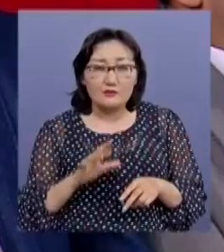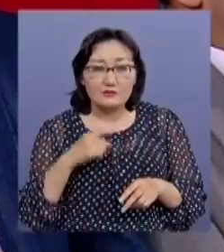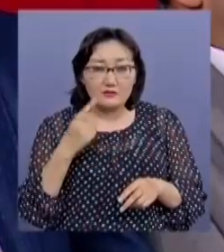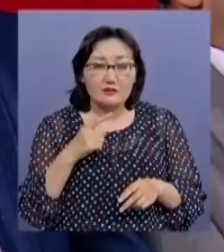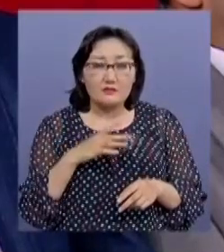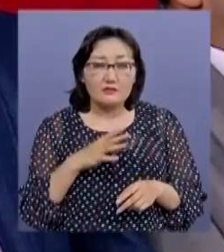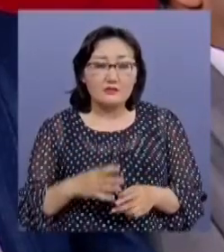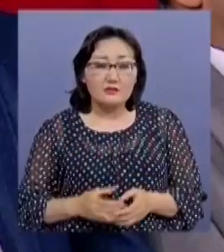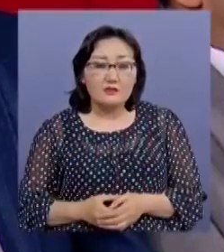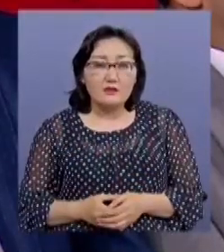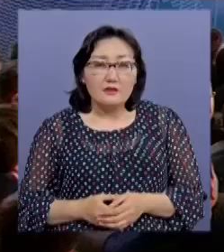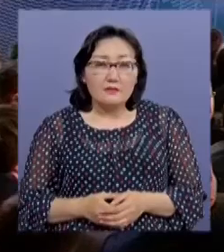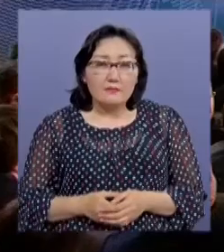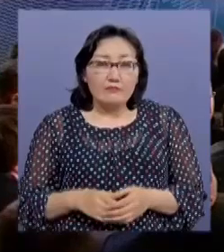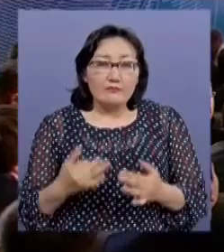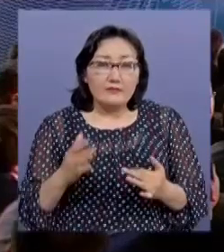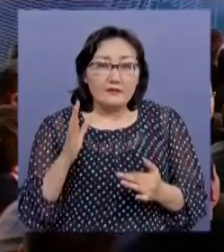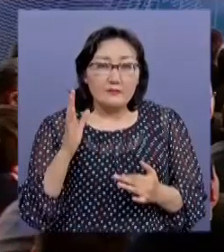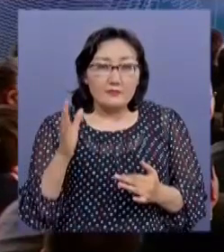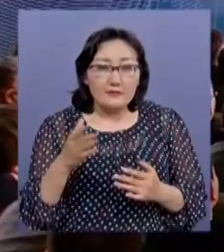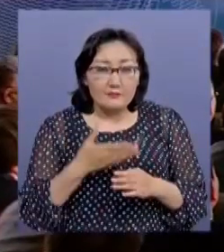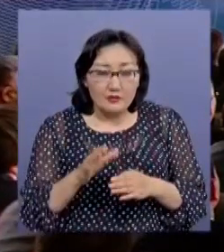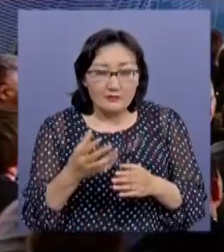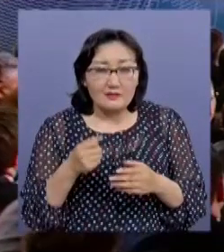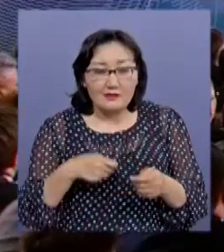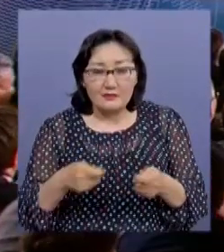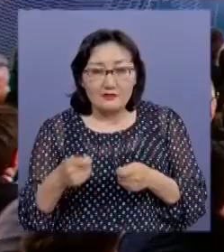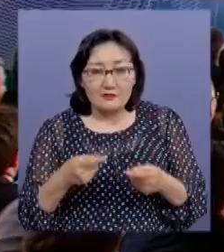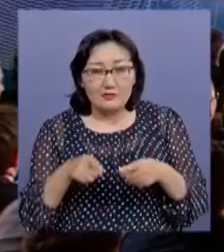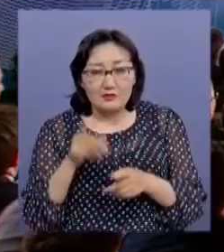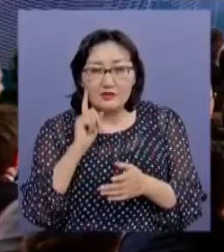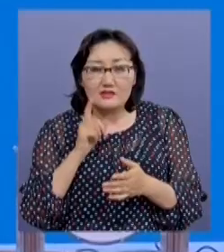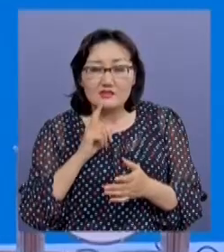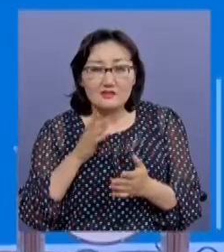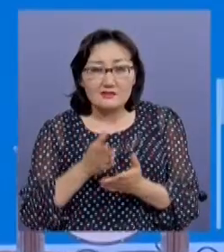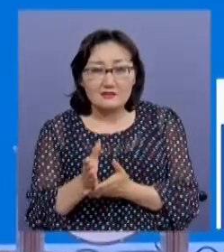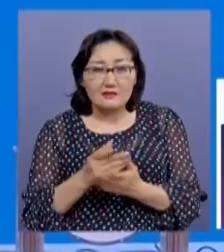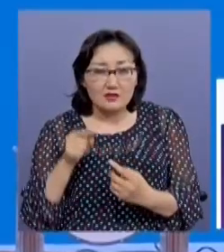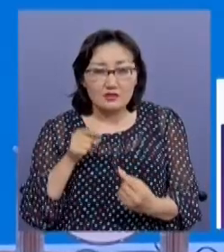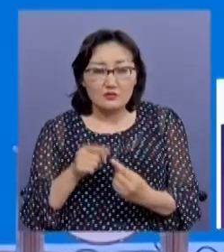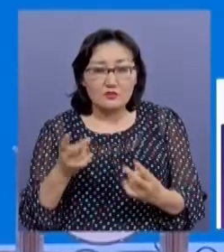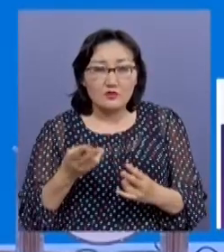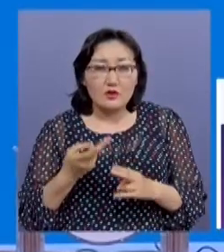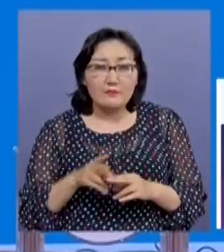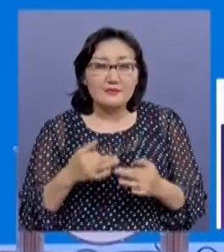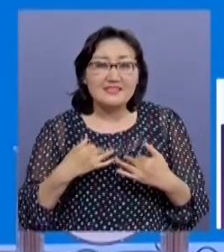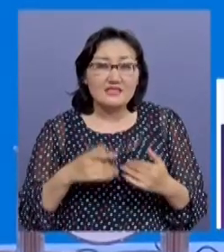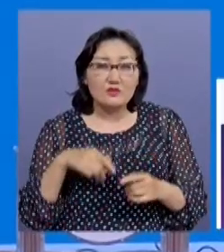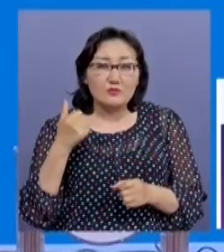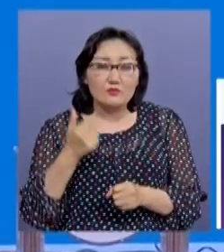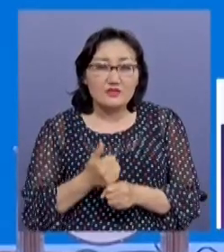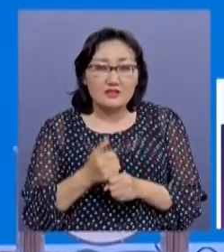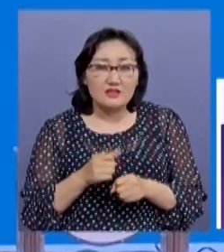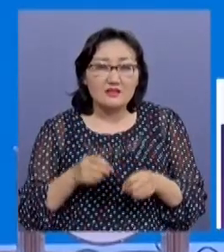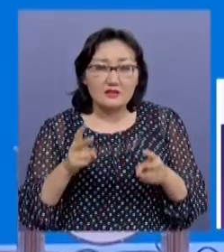елбасы. Бөліп алда билей бер деген жұмысқа саясатқа қарсы тұрмыз керек. Бізге төнетін ең үлкен